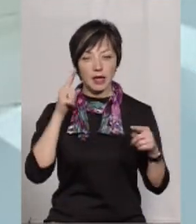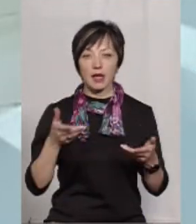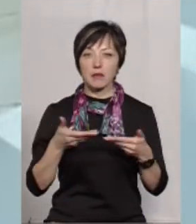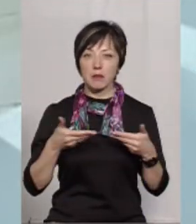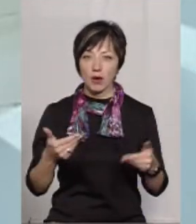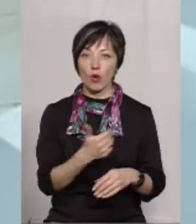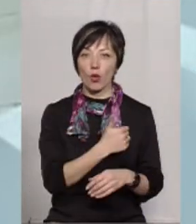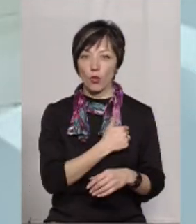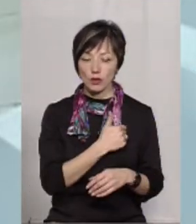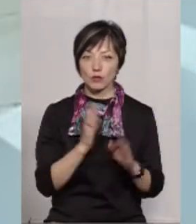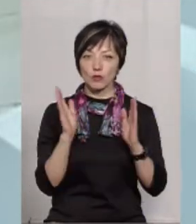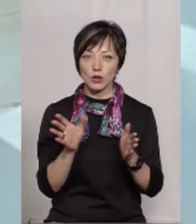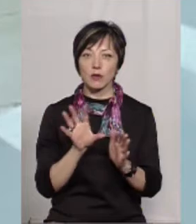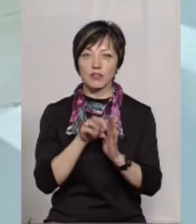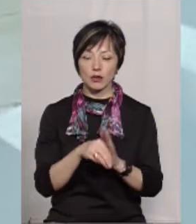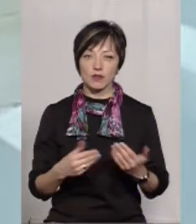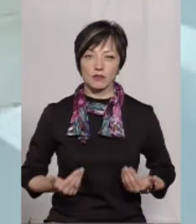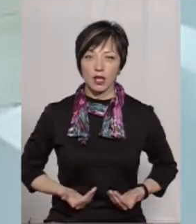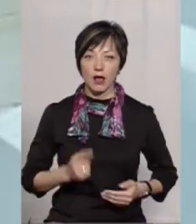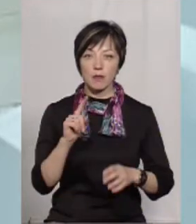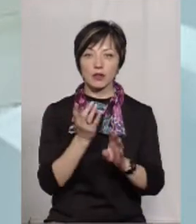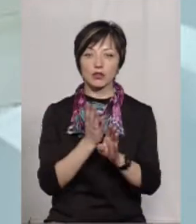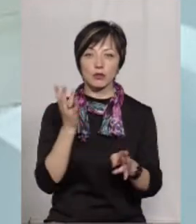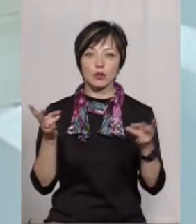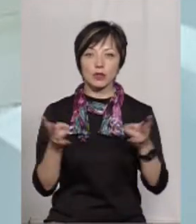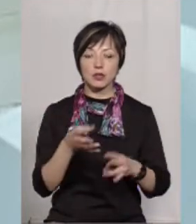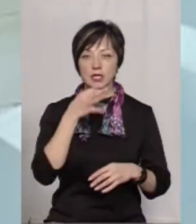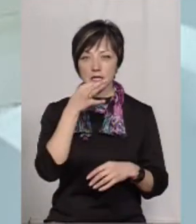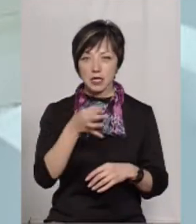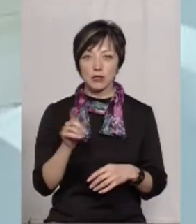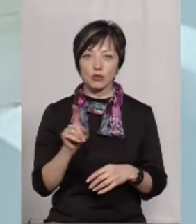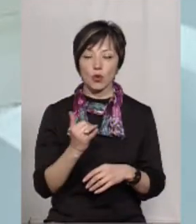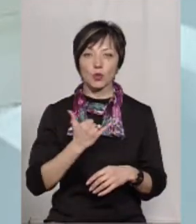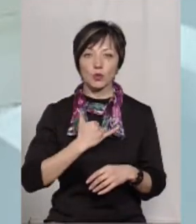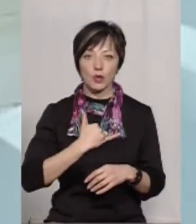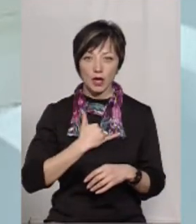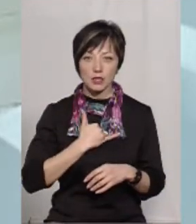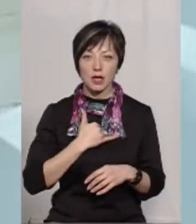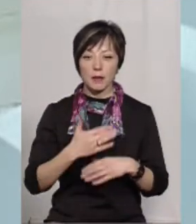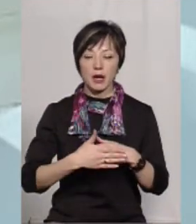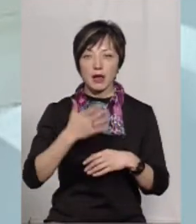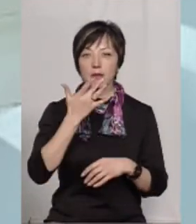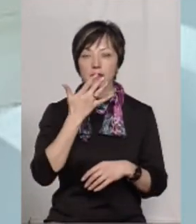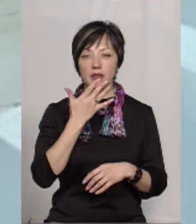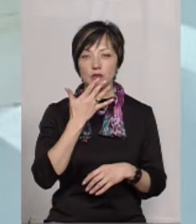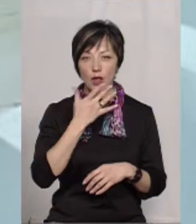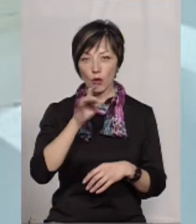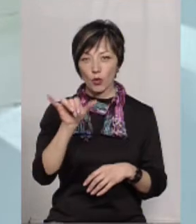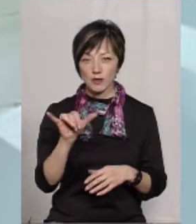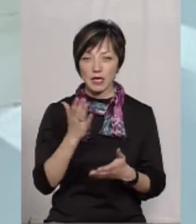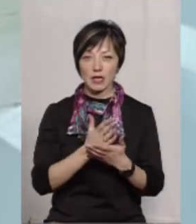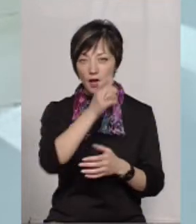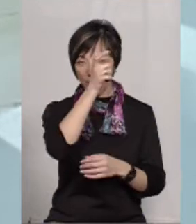ми хочемо і будемо втілювати в життя. Насамперед, потрібно сказати, що у нас при Хмельницькому національному університеті вже є